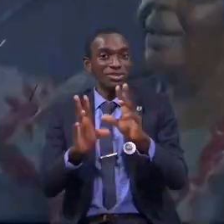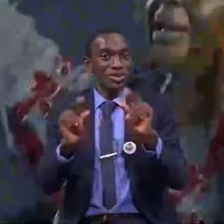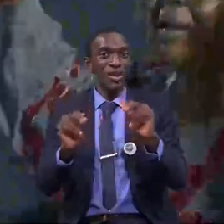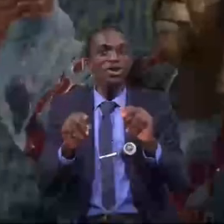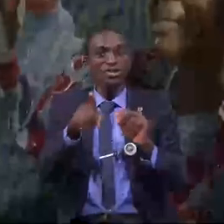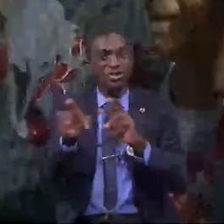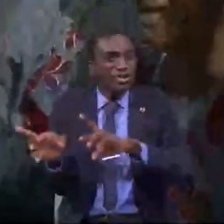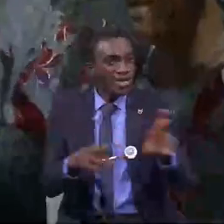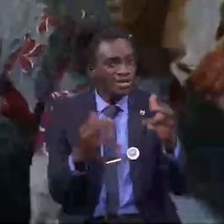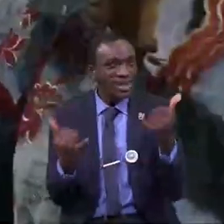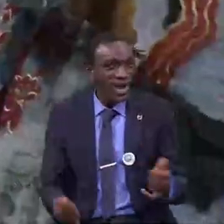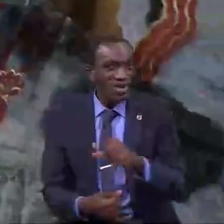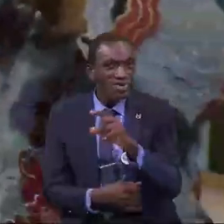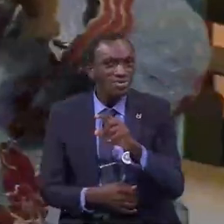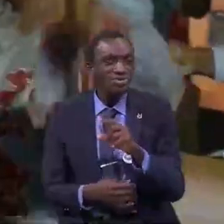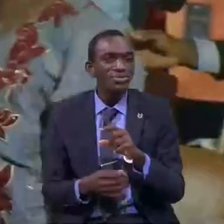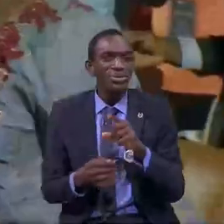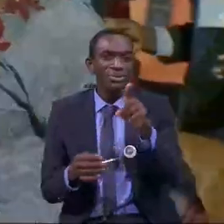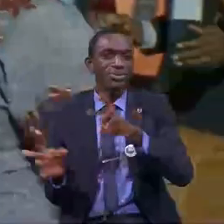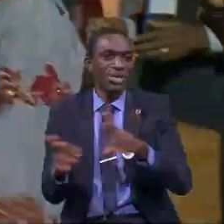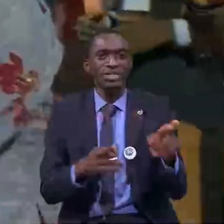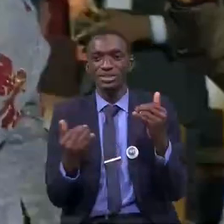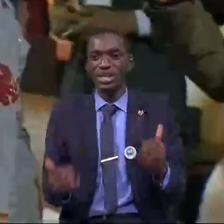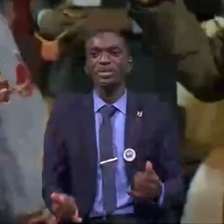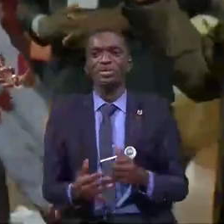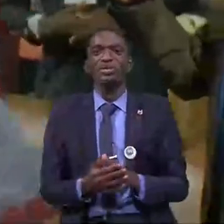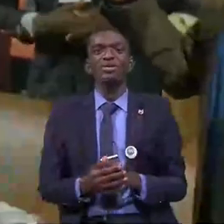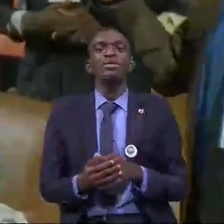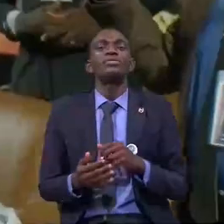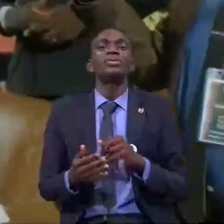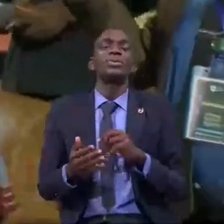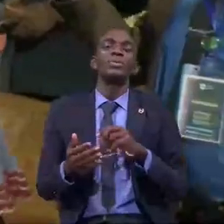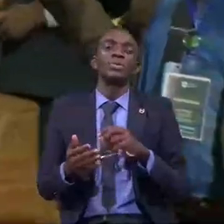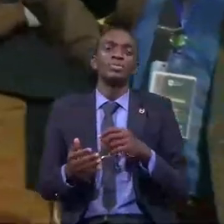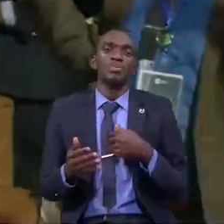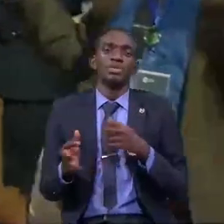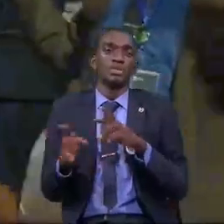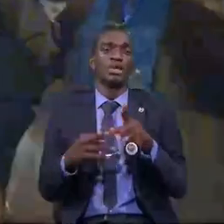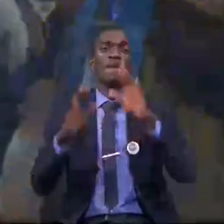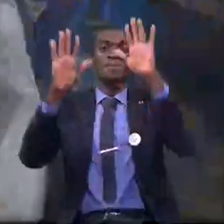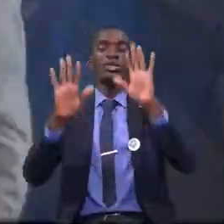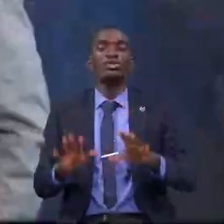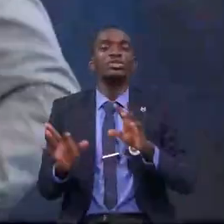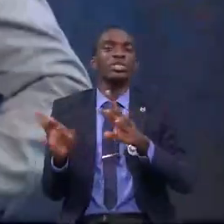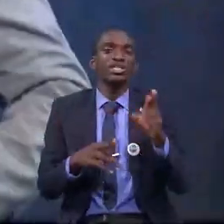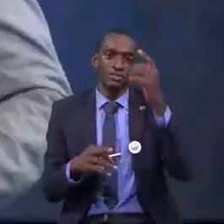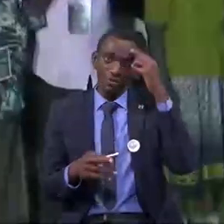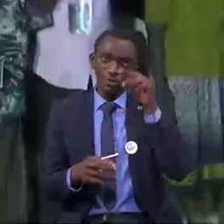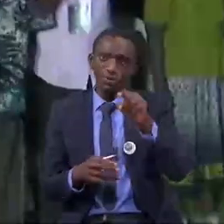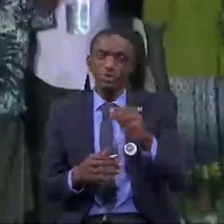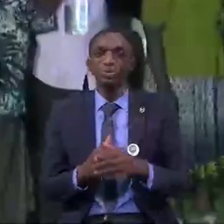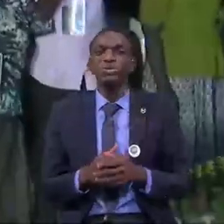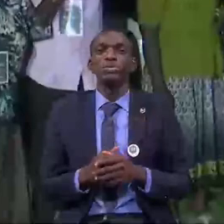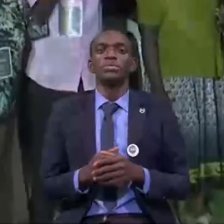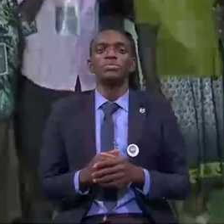Je n'ai pas demandé si tu es prêt. Tu es prêt maintenant. Le ciel est prêt pour toi. Le miracle est prêt pour